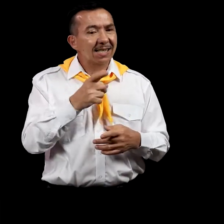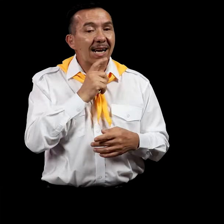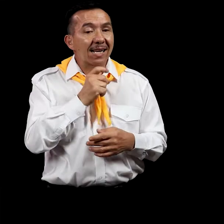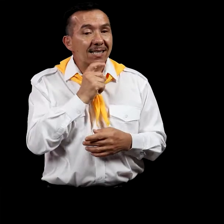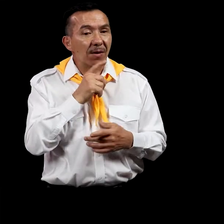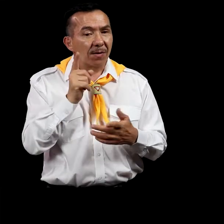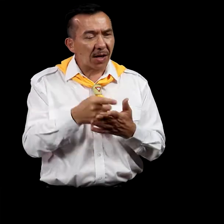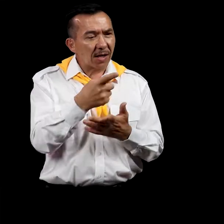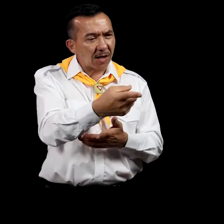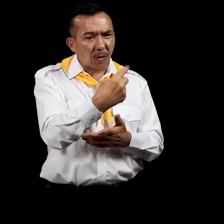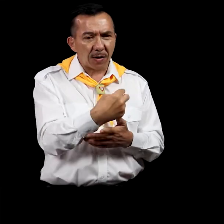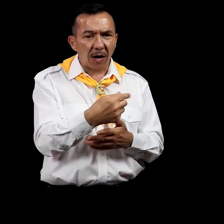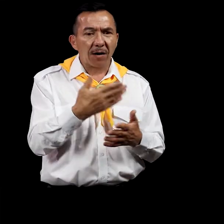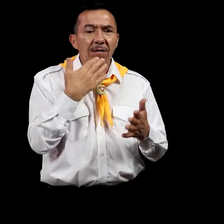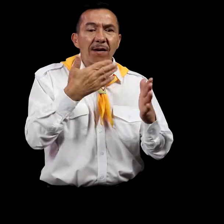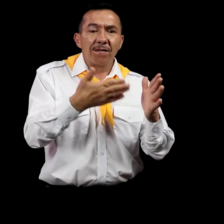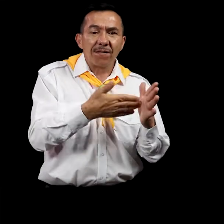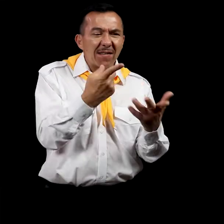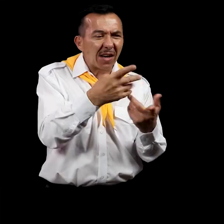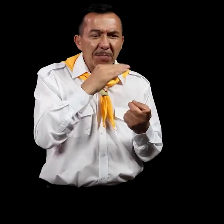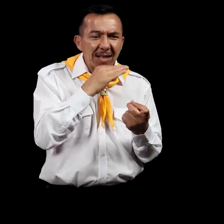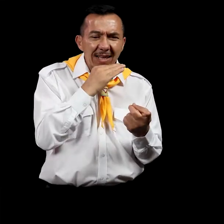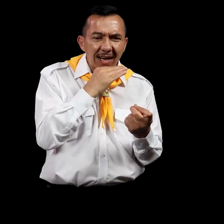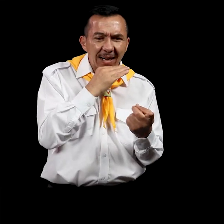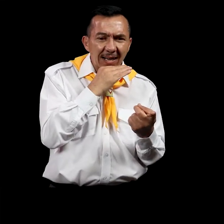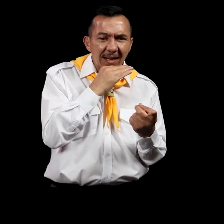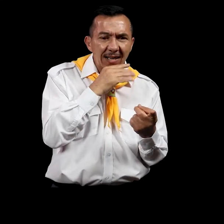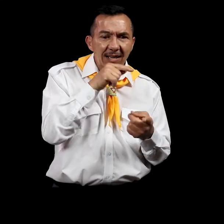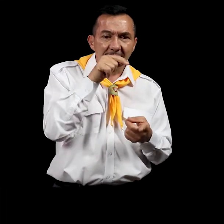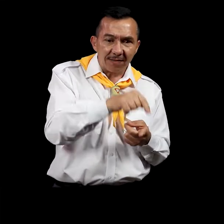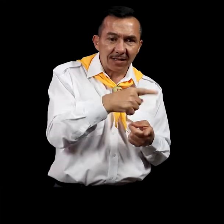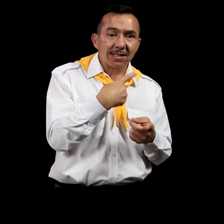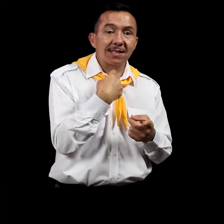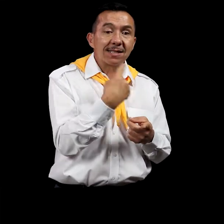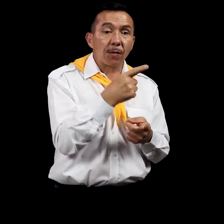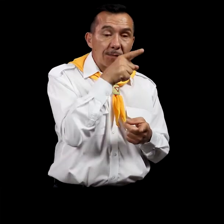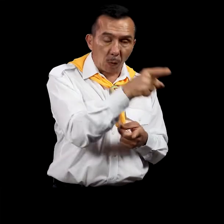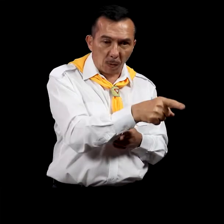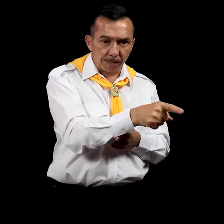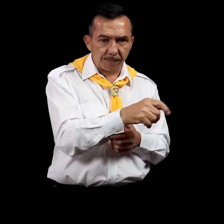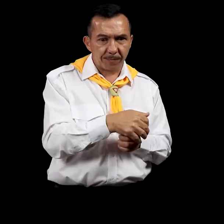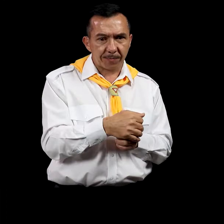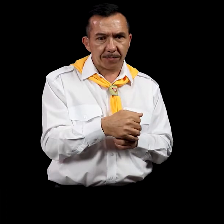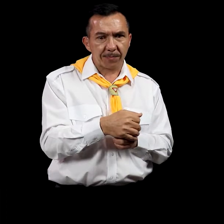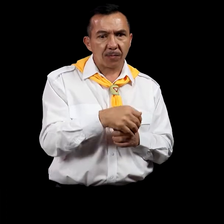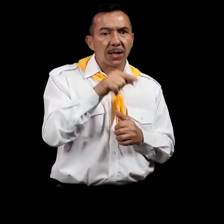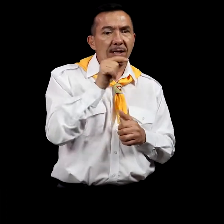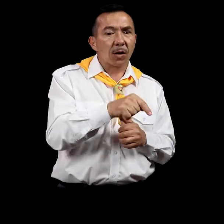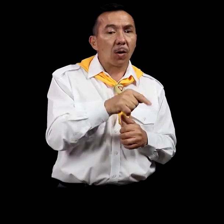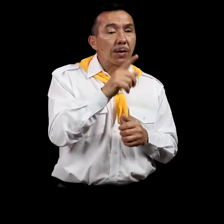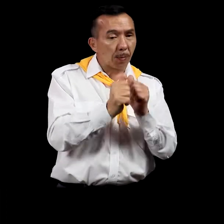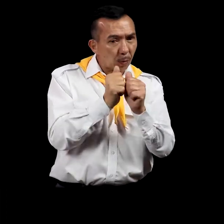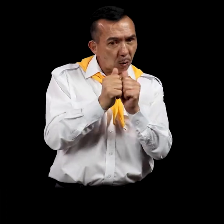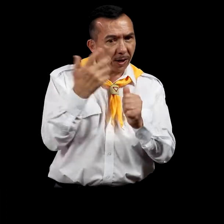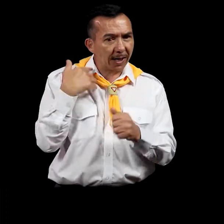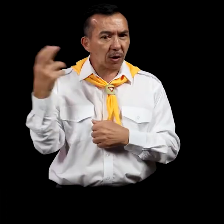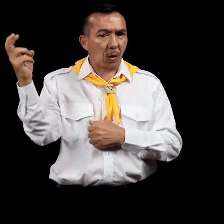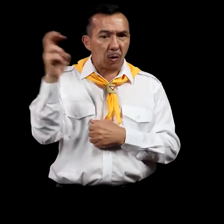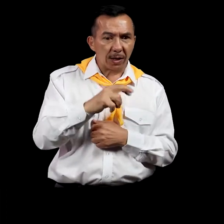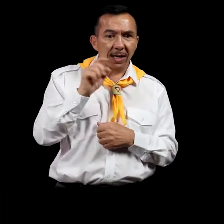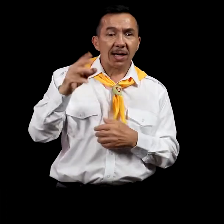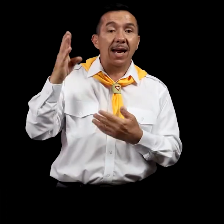dinksknegte na hom toe en vra wat dit beteken. Die sê toe vir hom, u broer het gekom en